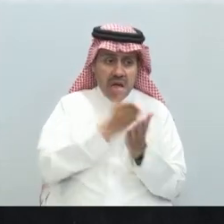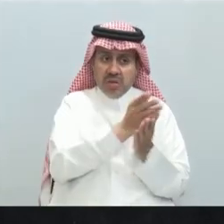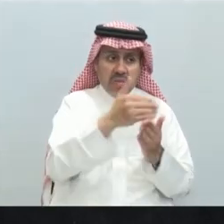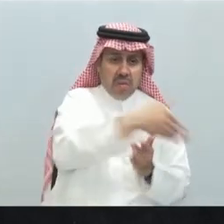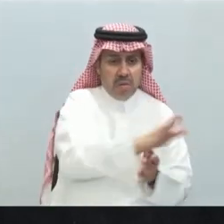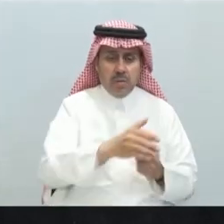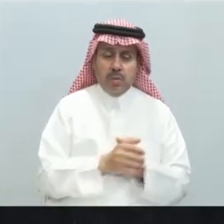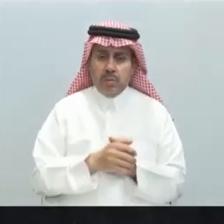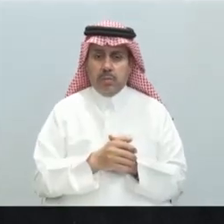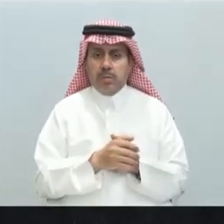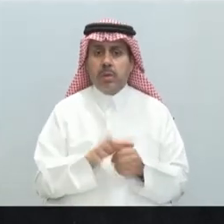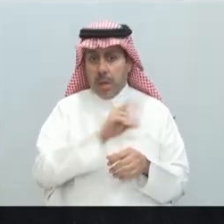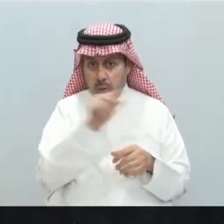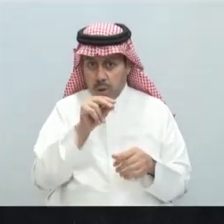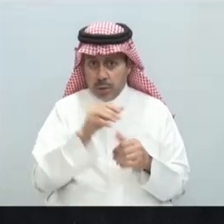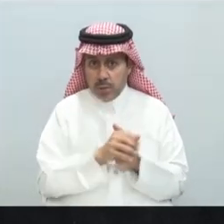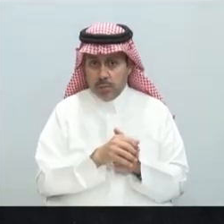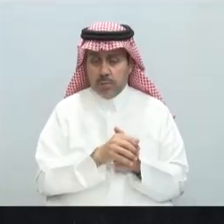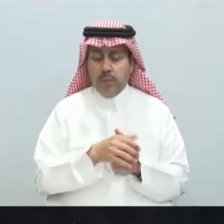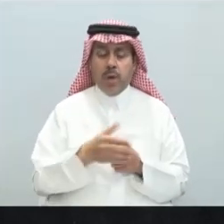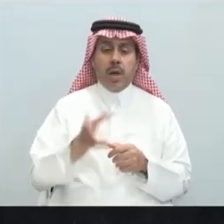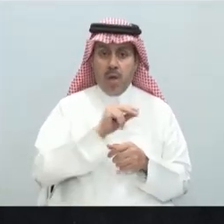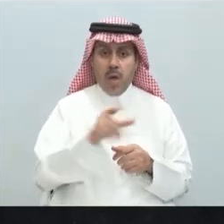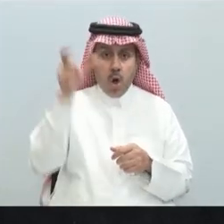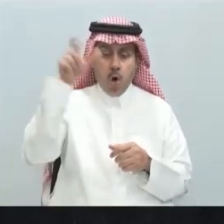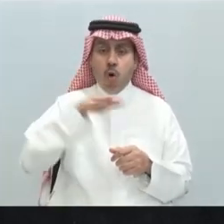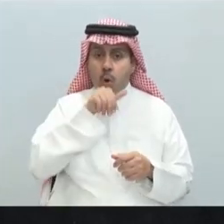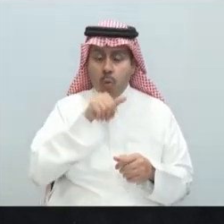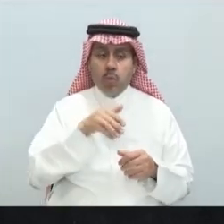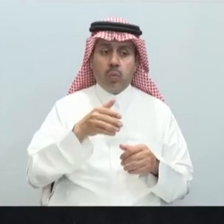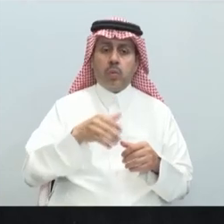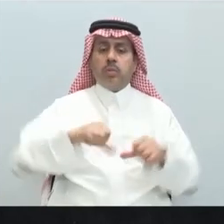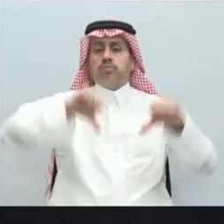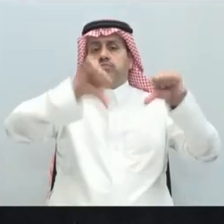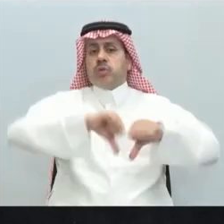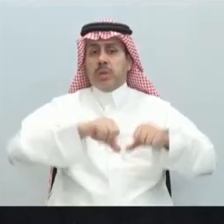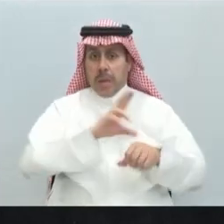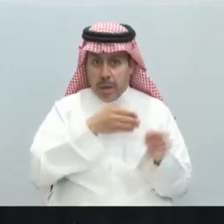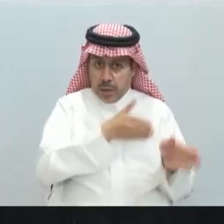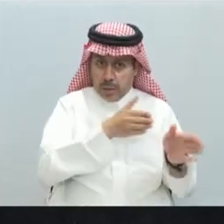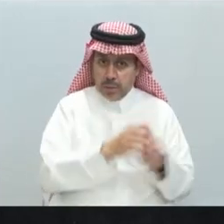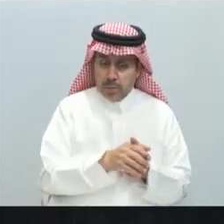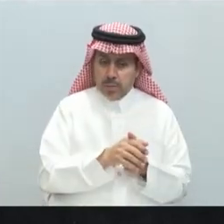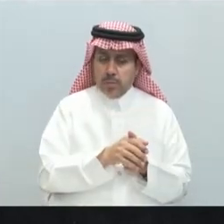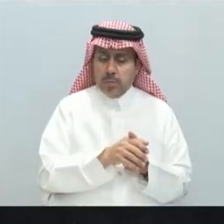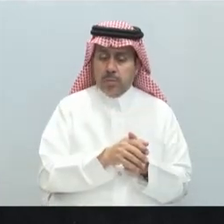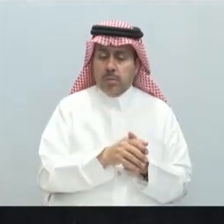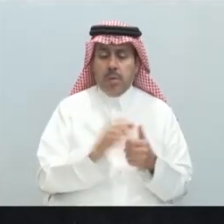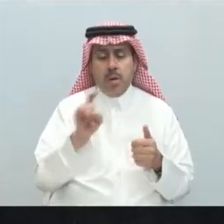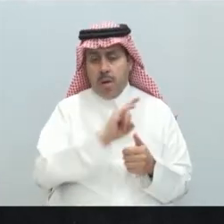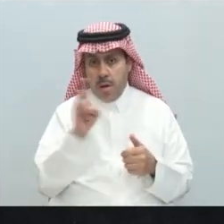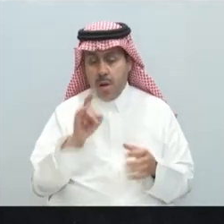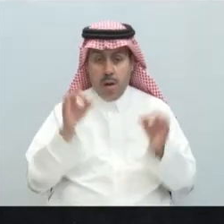فليس حجه ان اباك او جدك على هذا الطريق انه صحيح العبره بما